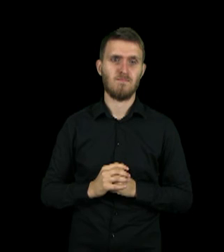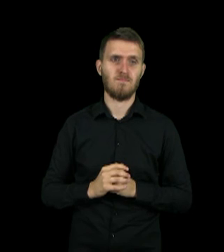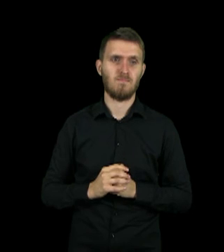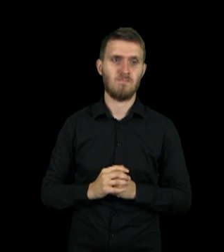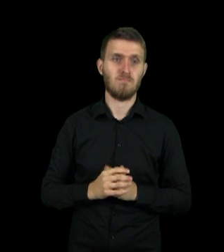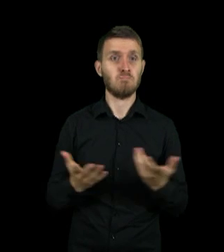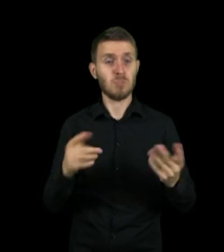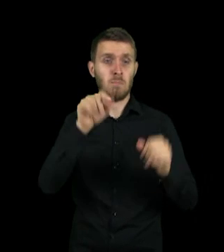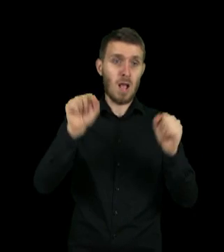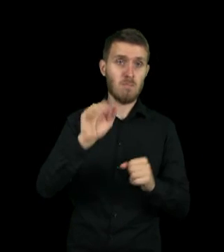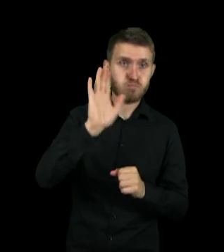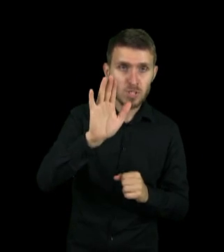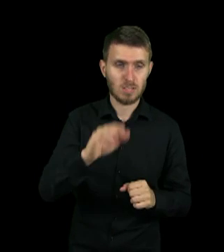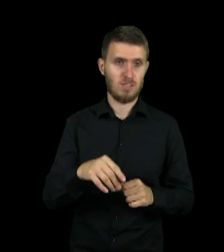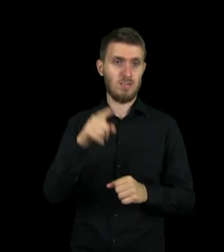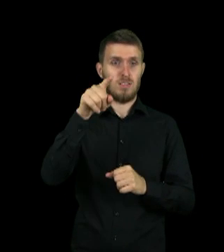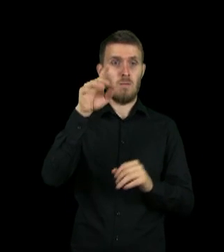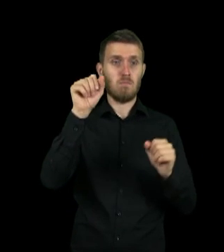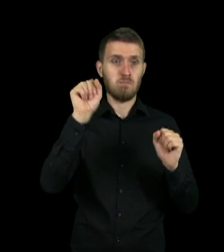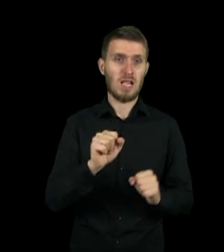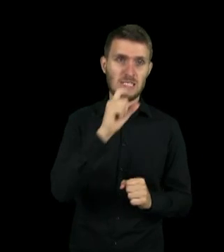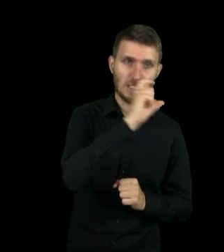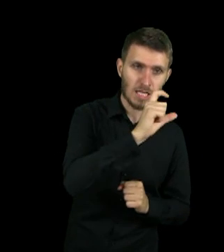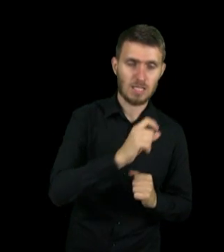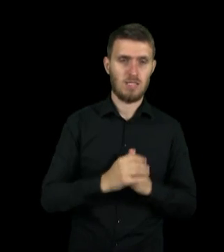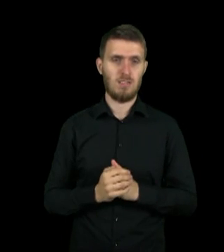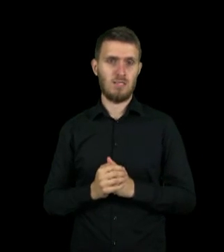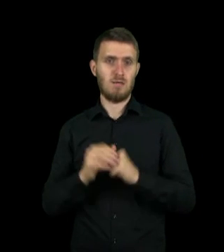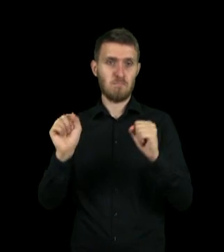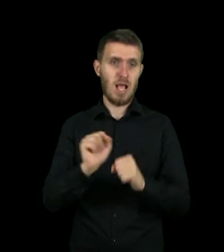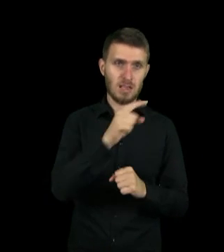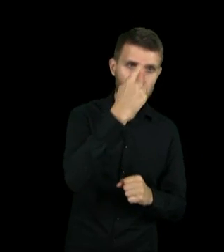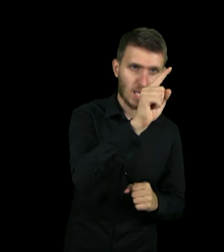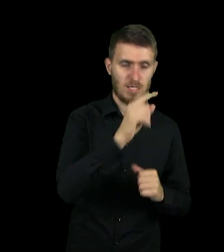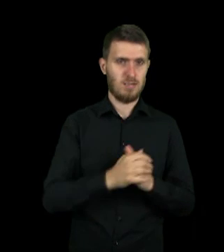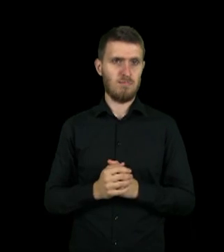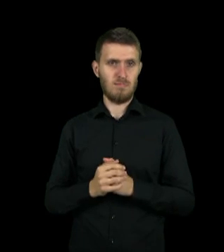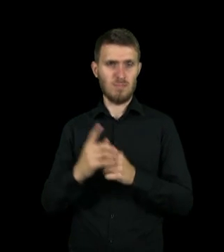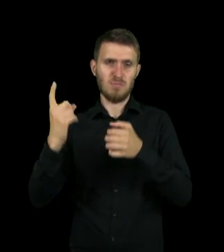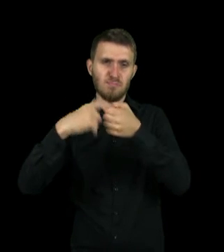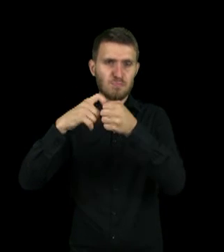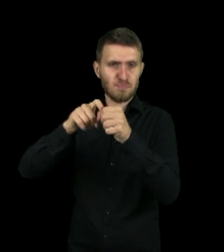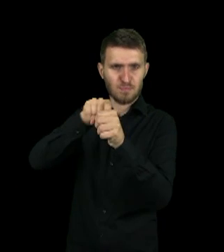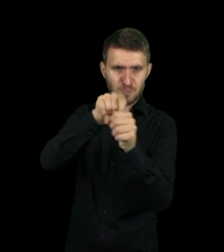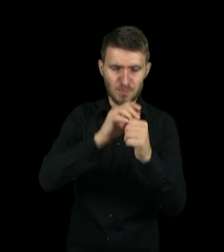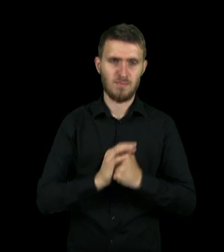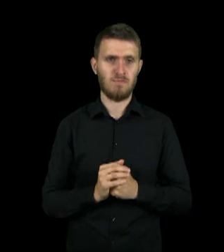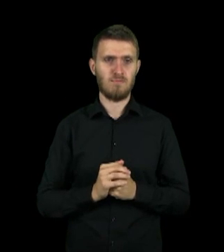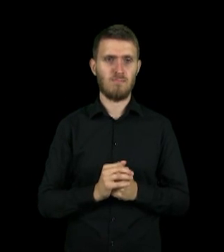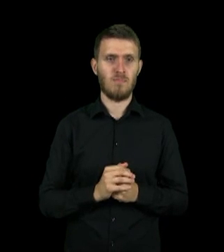tam jedyny jest mnóstwo innych banków to może być Bank b